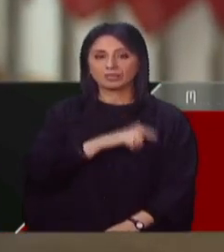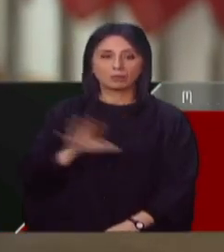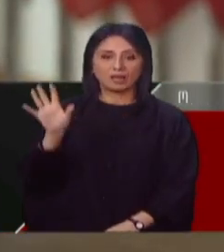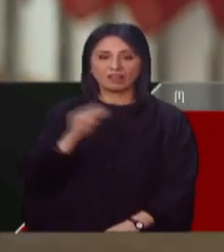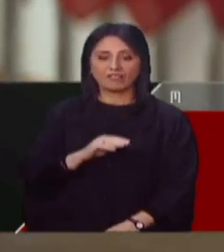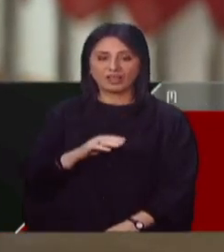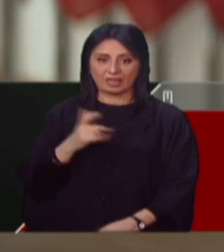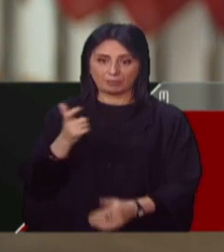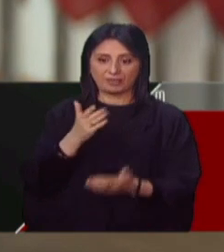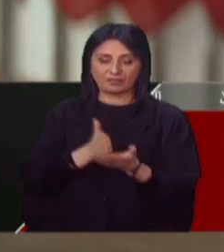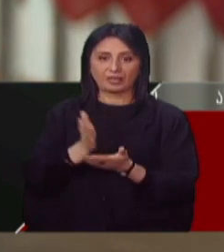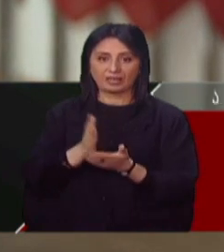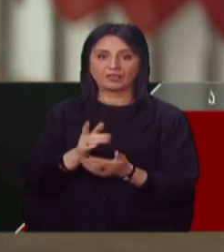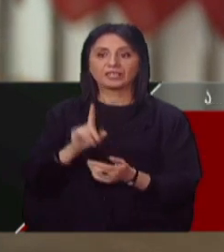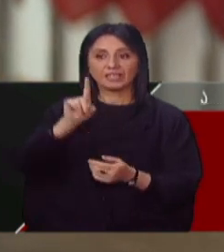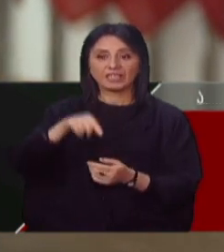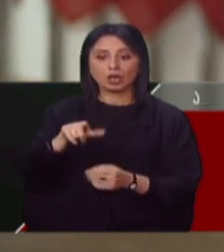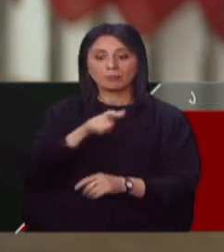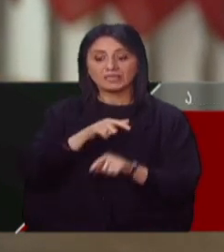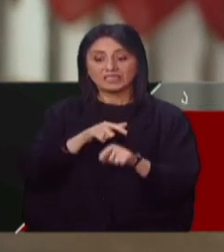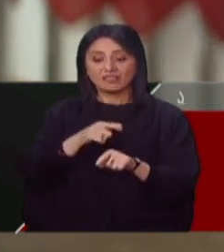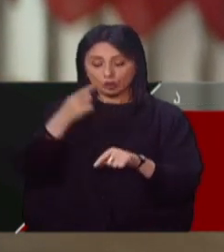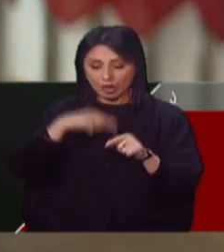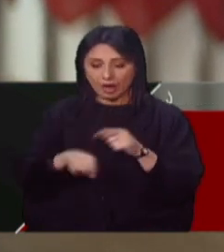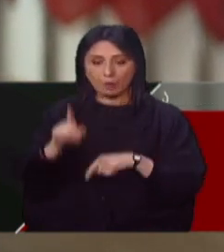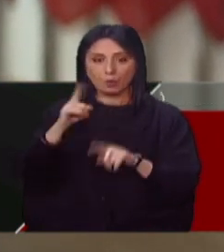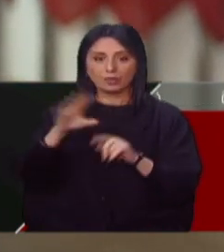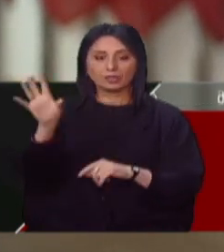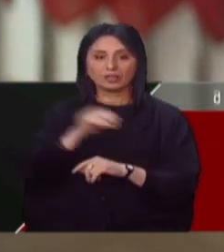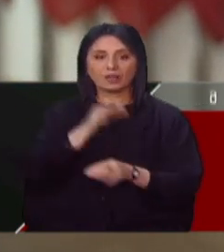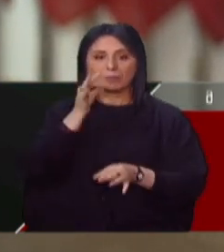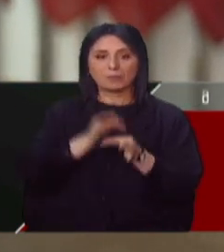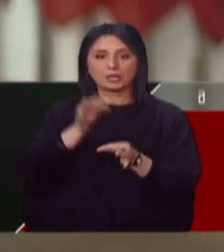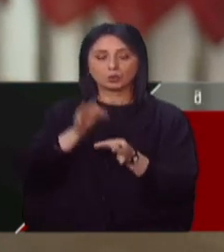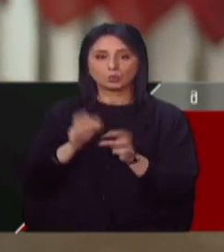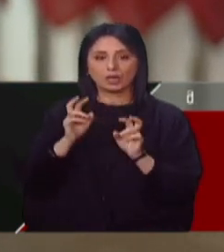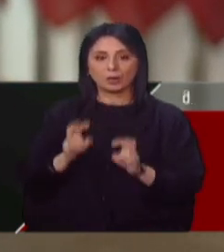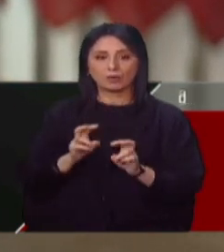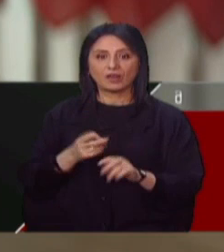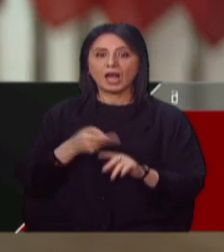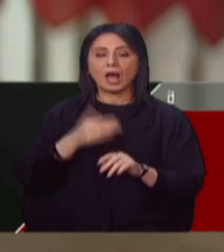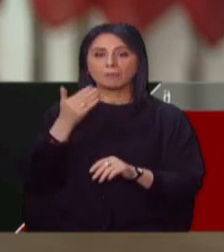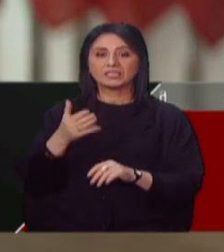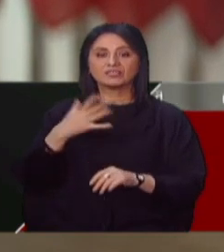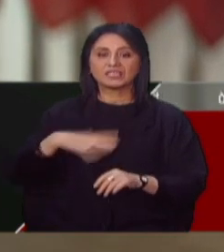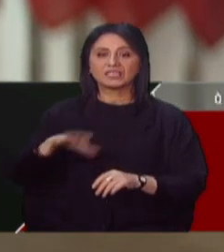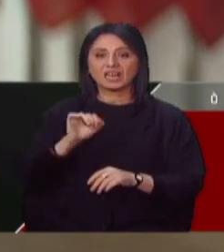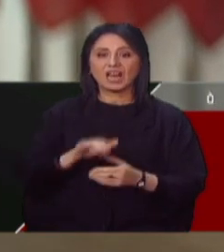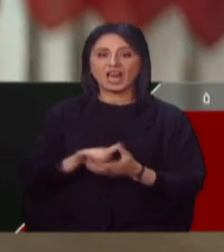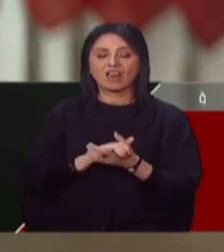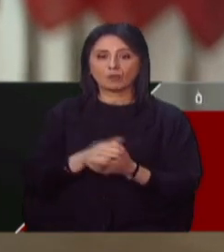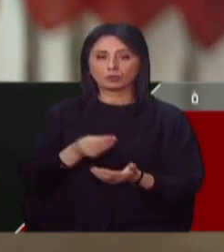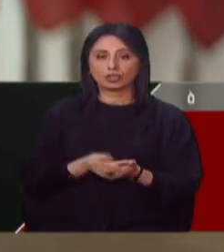ყველა პრივილეგიით და ასევე იკისროს ამ წევრობიდან გამომდინარე ყველა პასუხისმგებლობა. ამისთვის საქართველომ